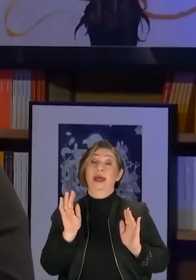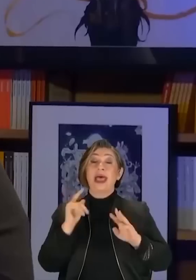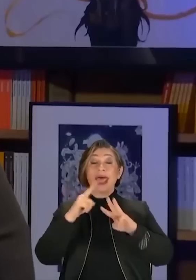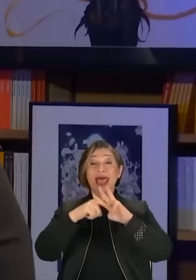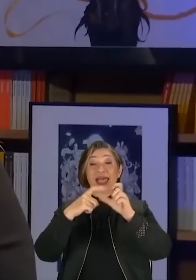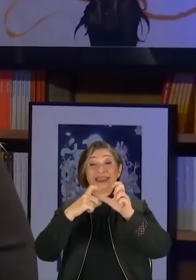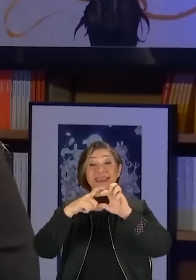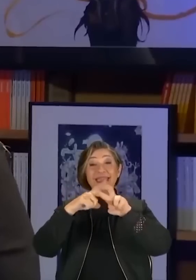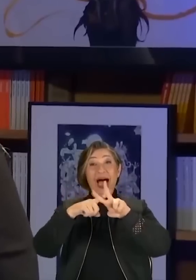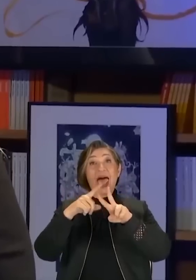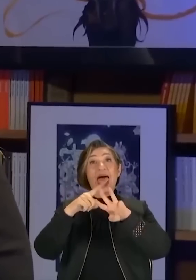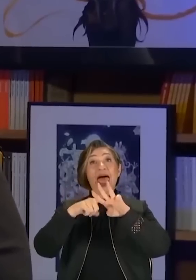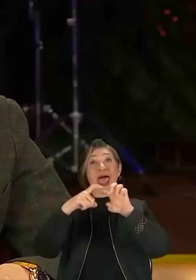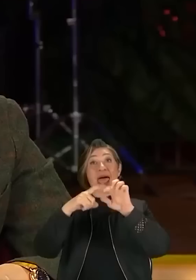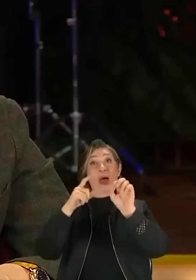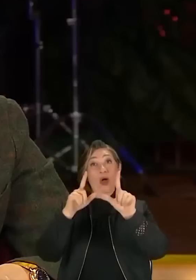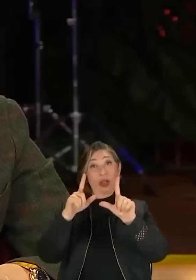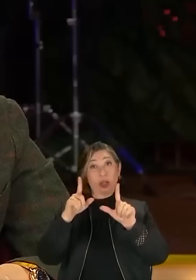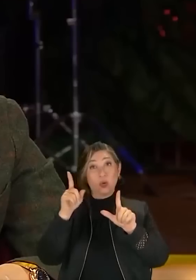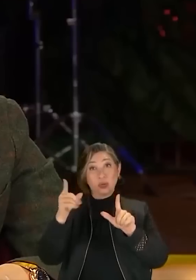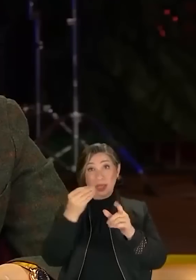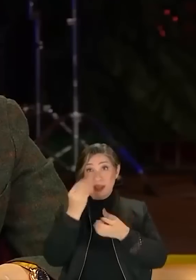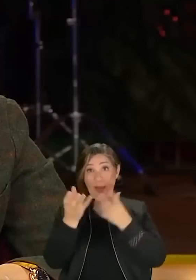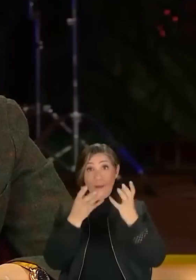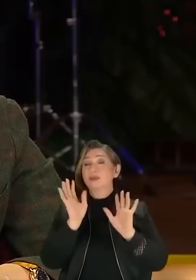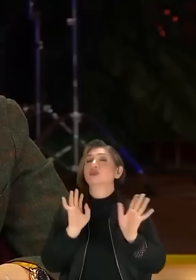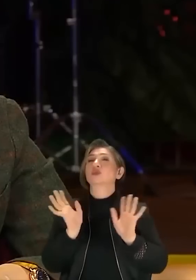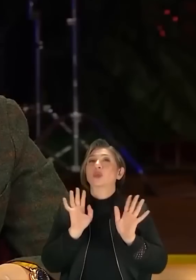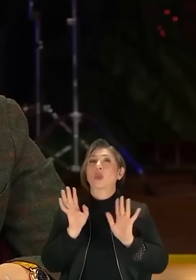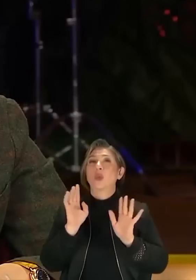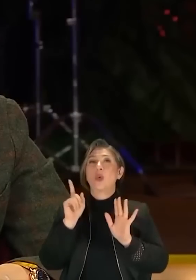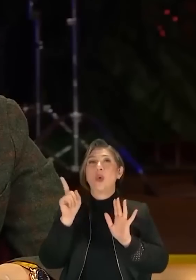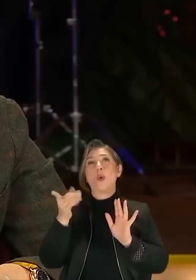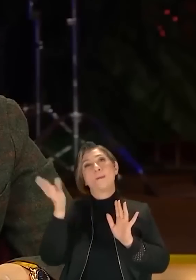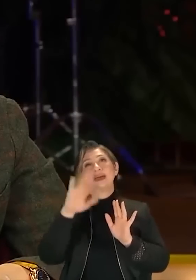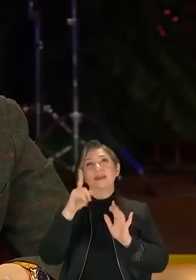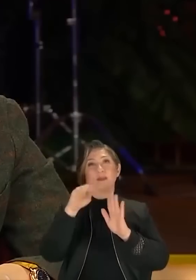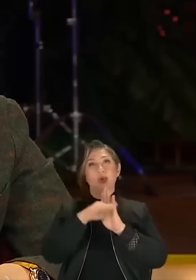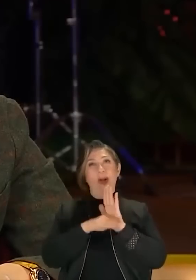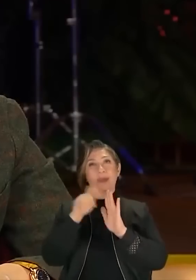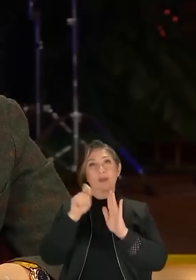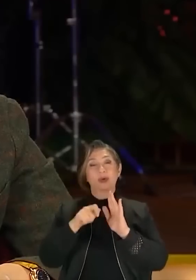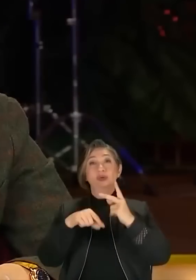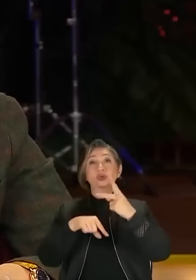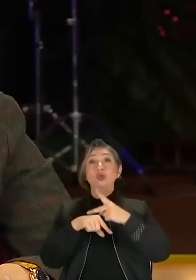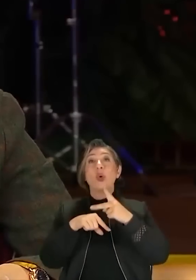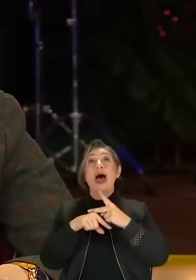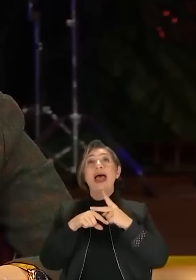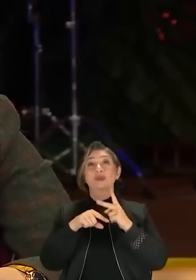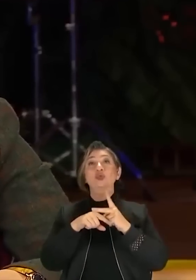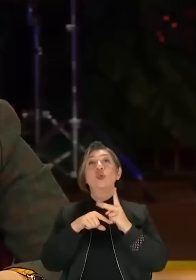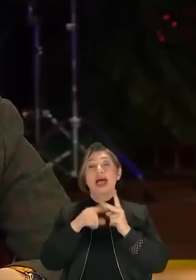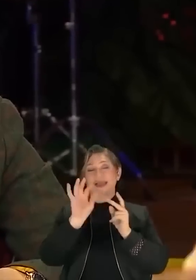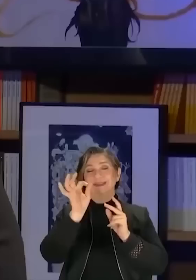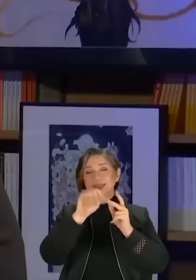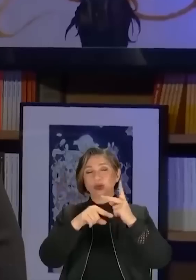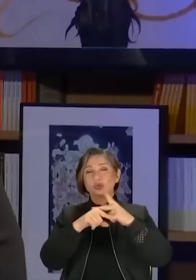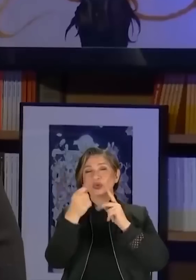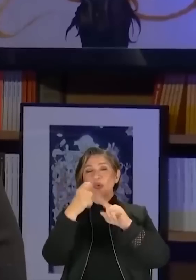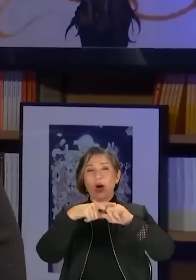Esra Erol da şey yapıyor değil mi? O da yemekçilik yapıyor. O başka bir program. Zuhal yapıyor. Ha Zuhal, ha Zuhal,